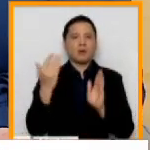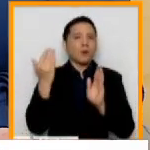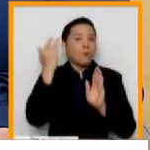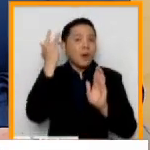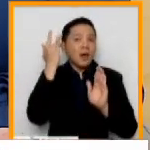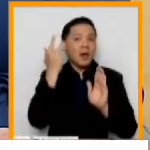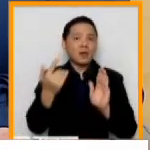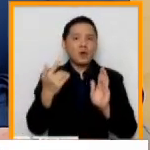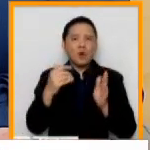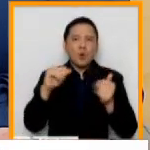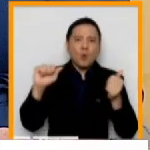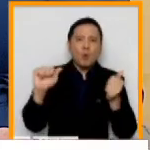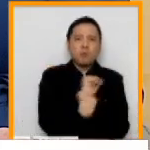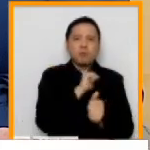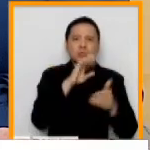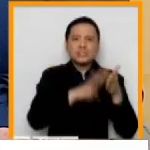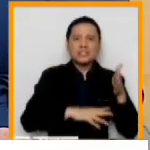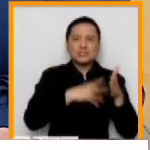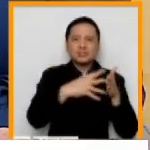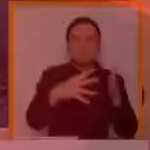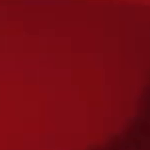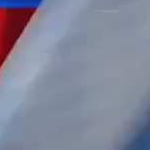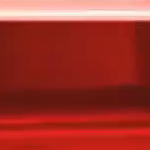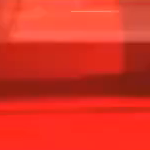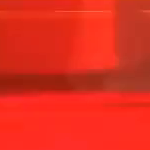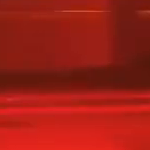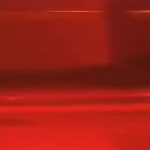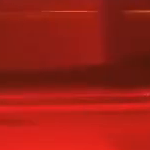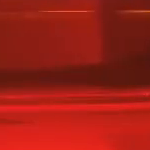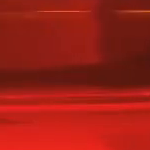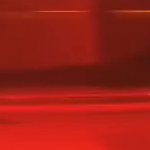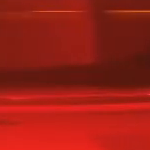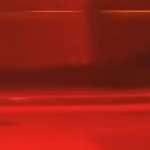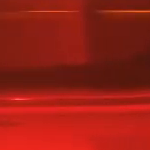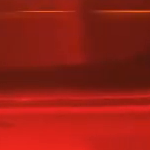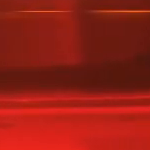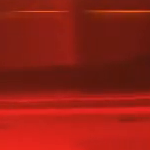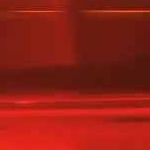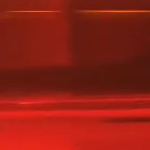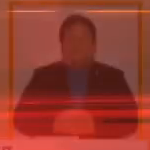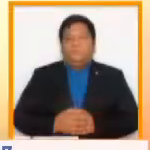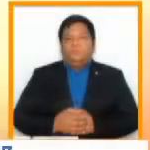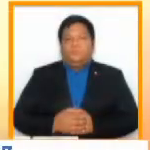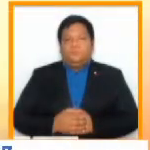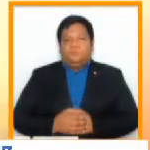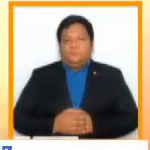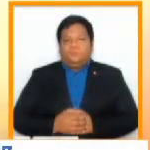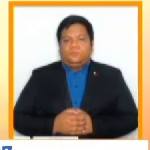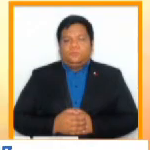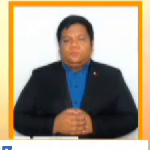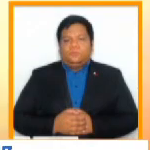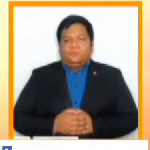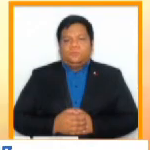slot. Mula po naman sa Caloocan, may unang balita live si Darlene Tay. Darlene?